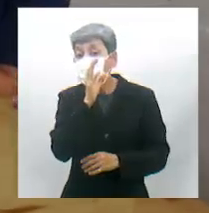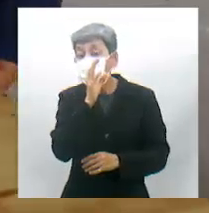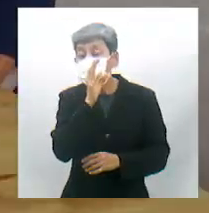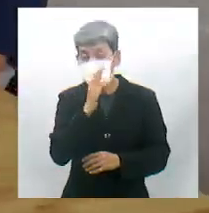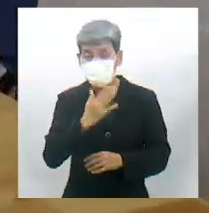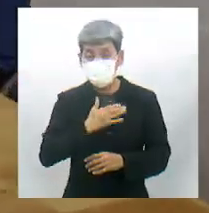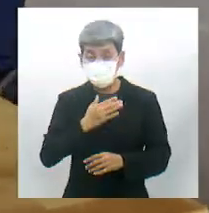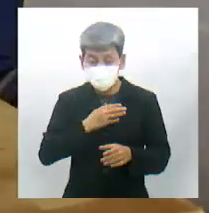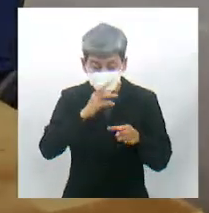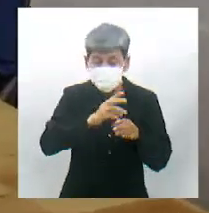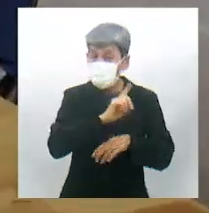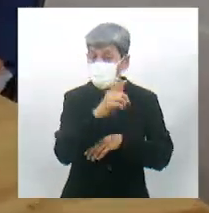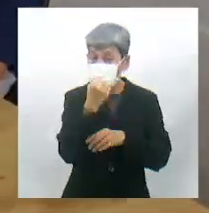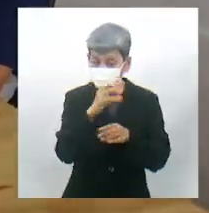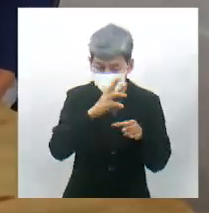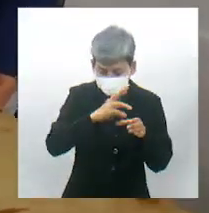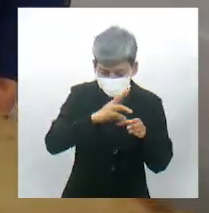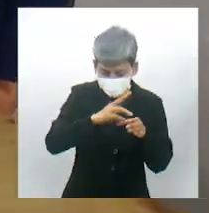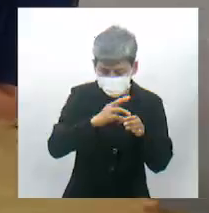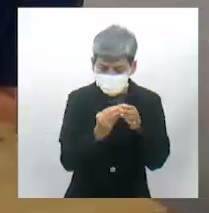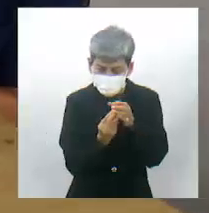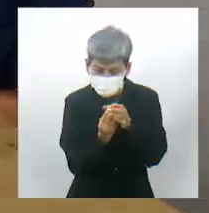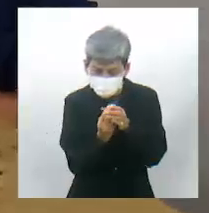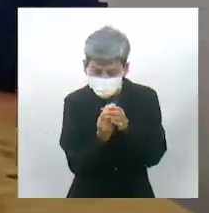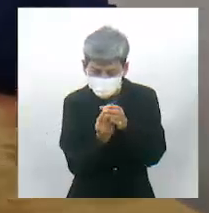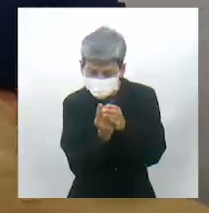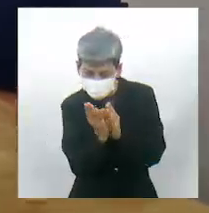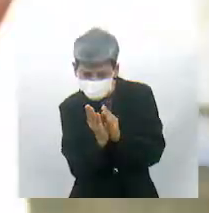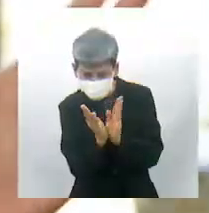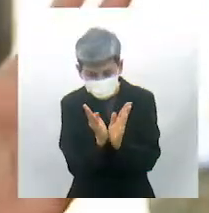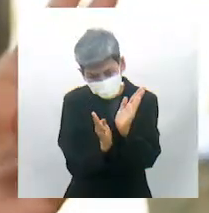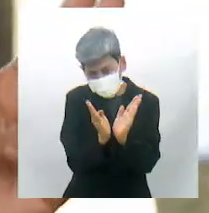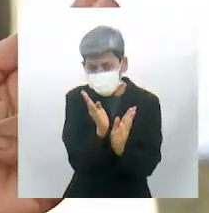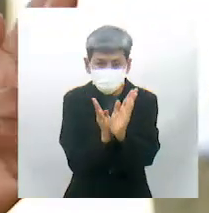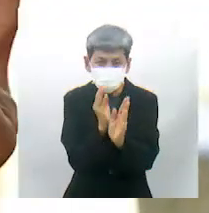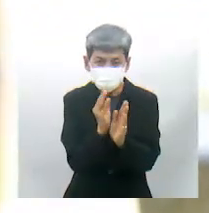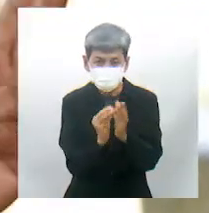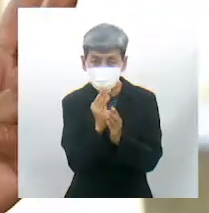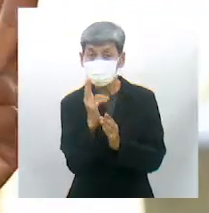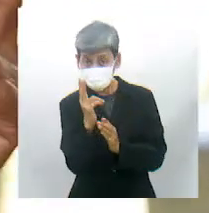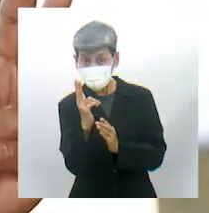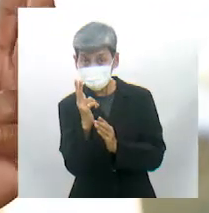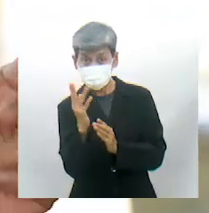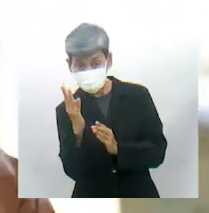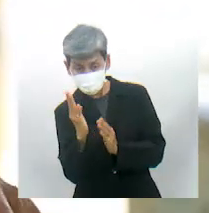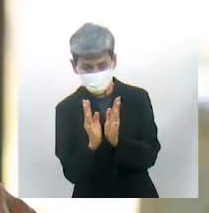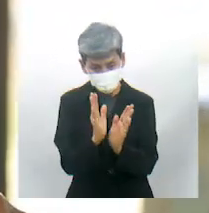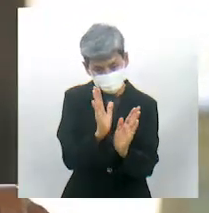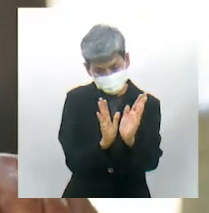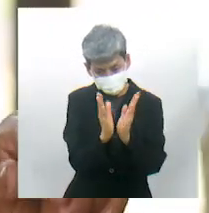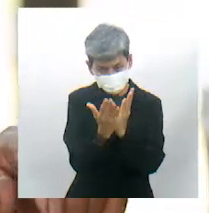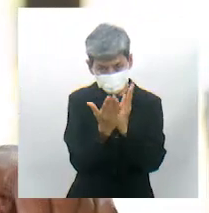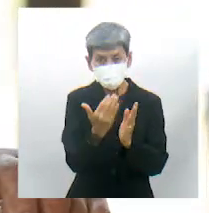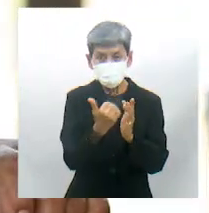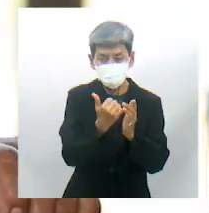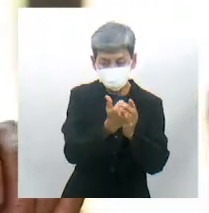ถ้าเราหยอด15วันแล้วมันจะขึ้นใบ2ใบ3หลังจากที่ใบ3ใบ4เ